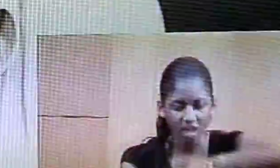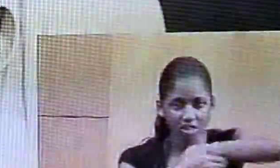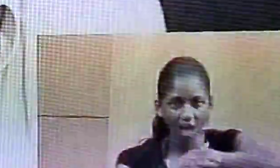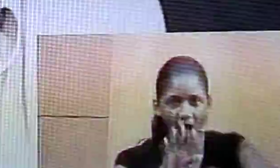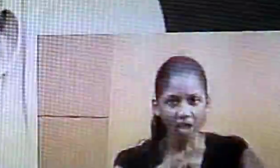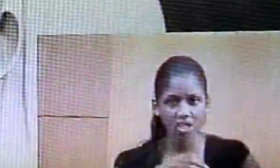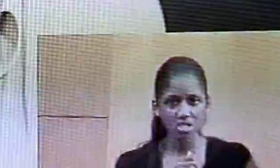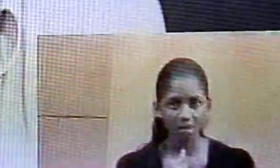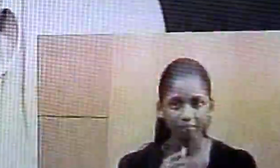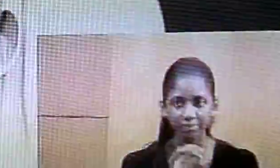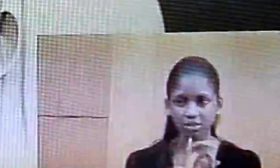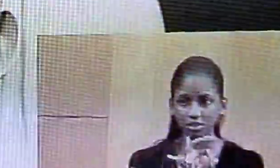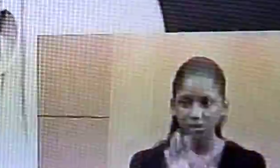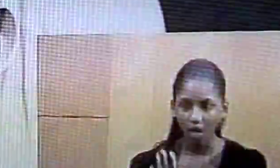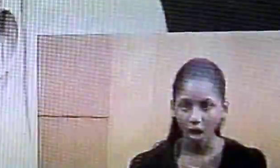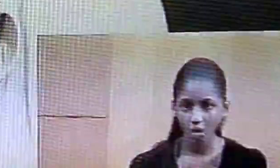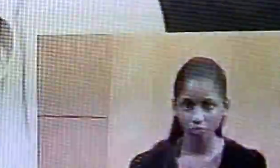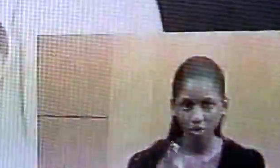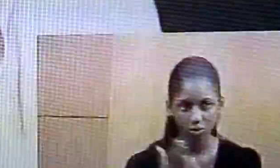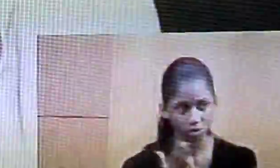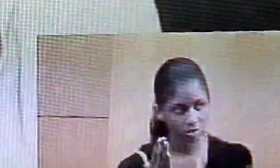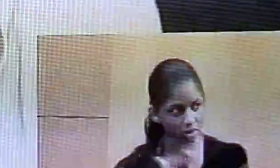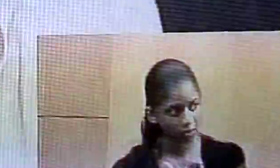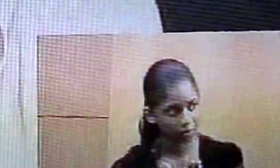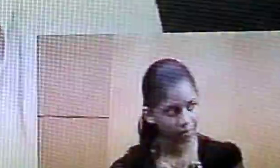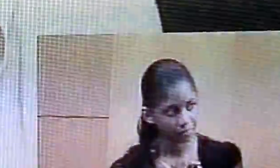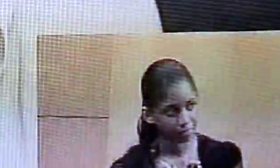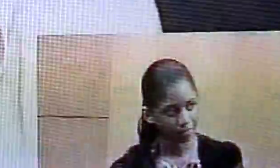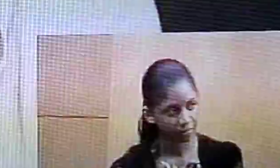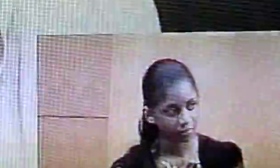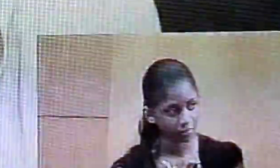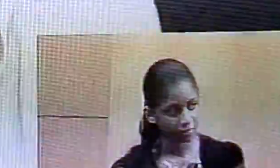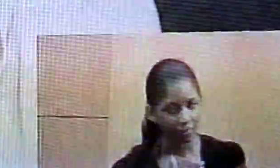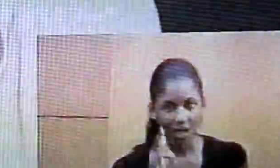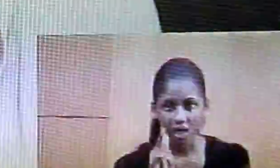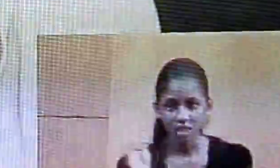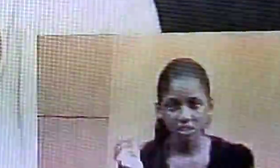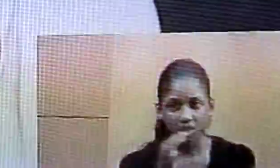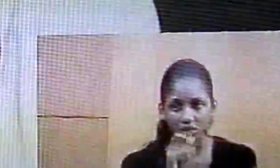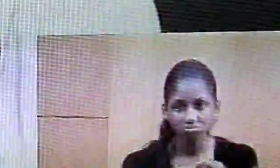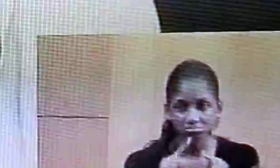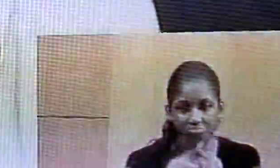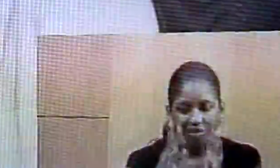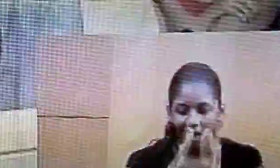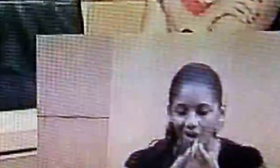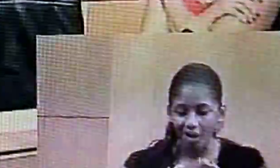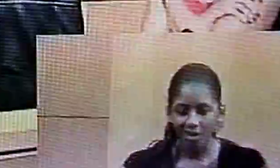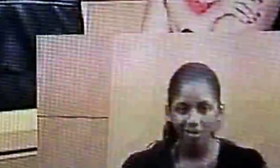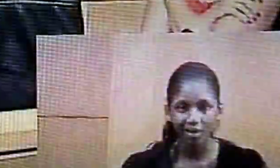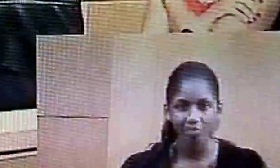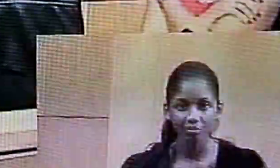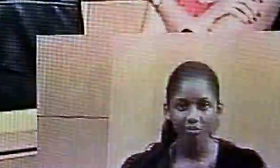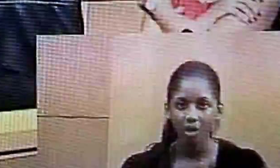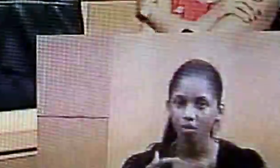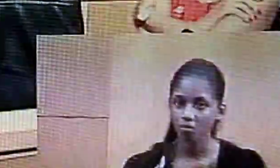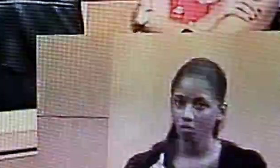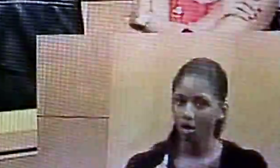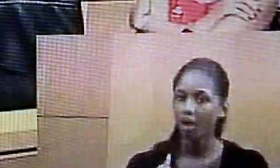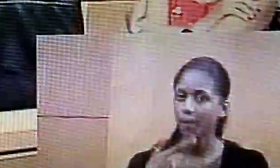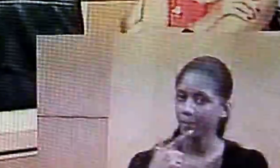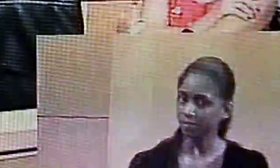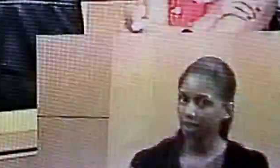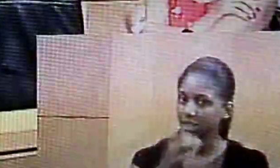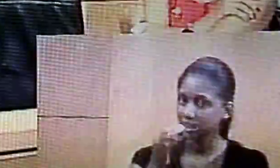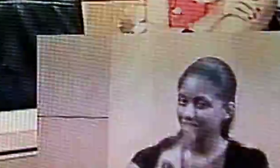accordées sans dossier, oui, elle a craché son venin très calmement. Je vais rétablir la